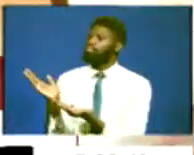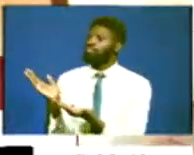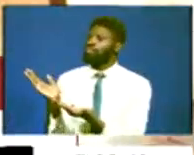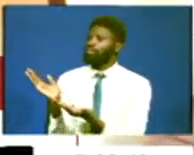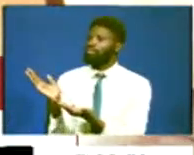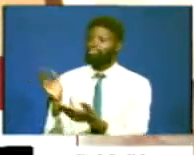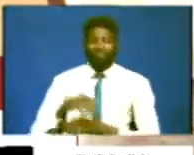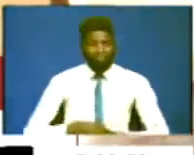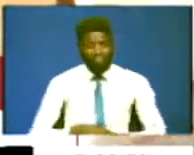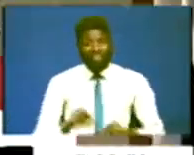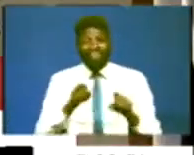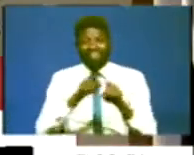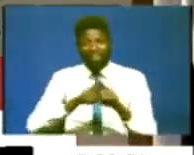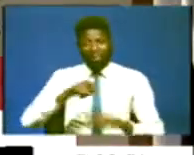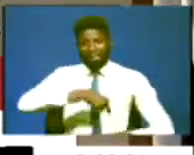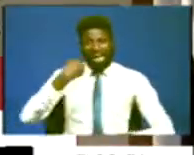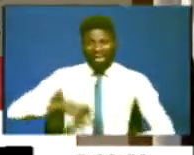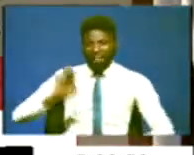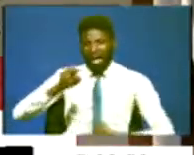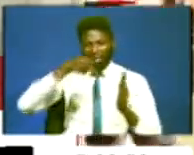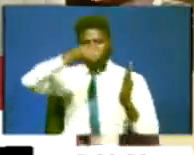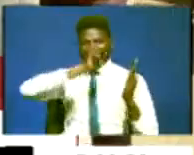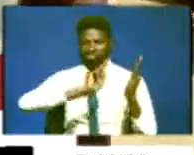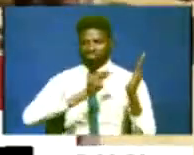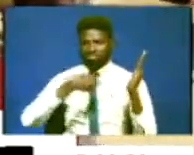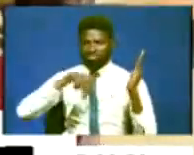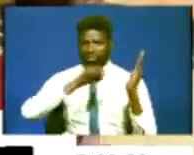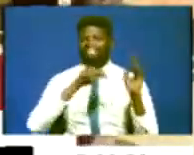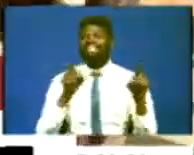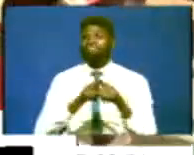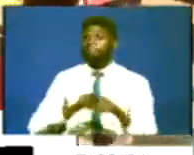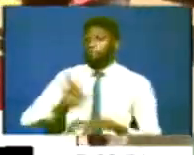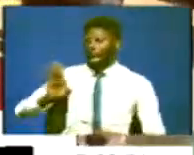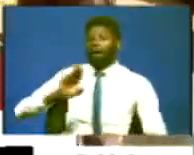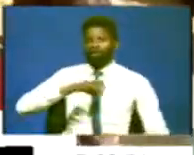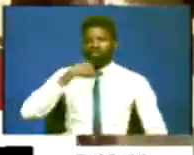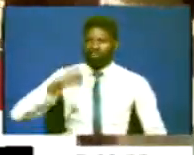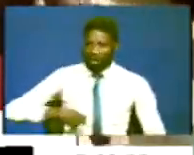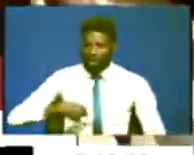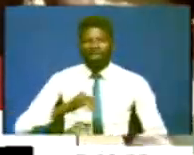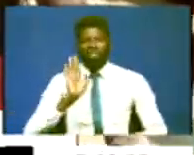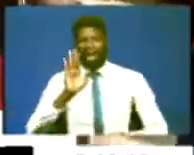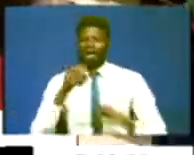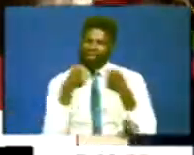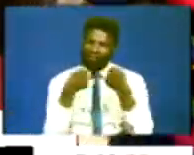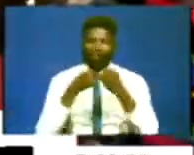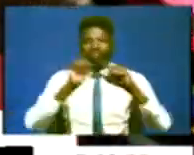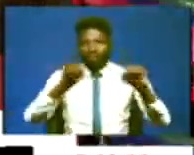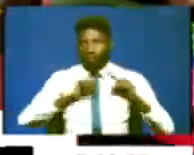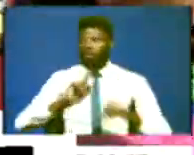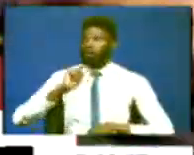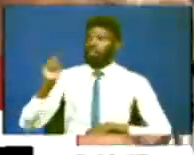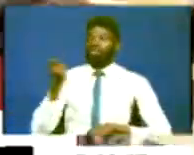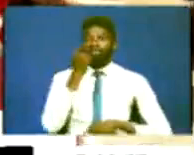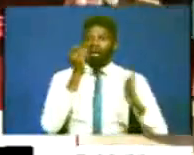kuandika maandishi ya Kichina na michezo ya kitamaduni ya Wachina zilitumiwa kama vivutio kwa Wakenya kushuhudia tamasha za